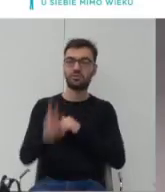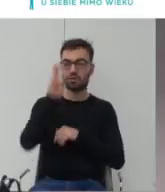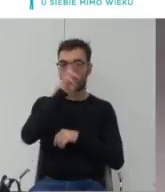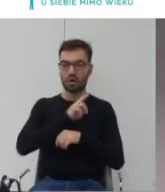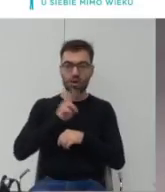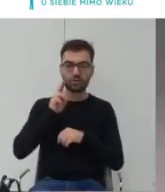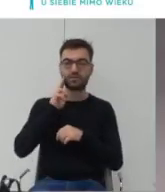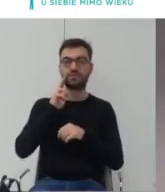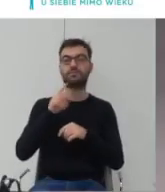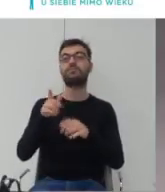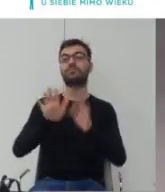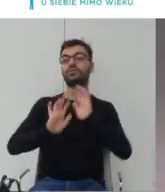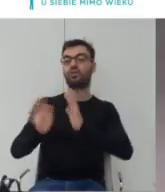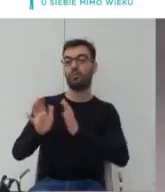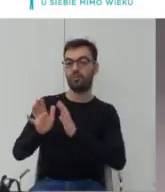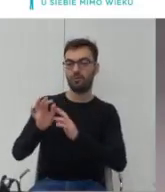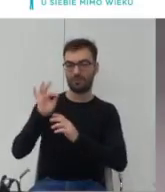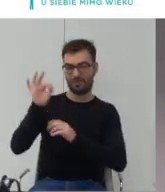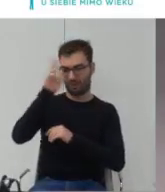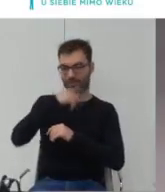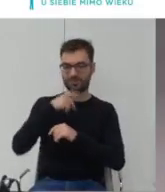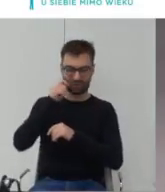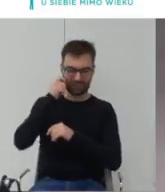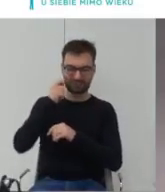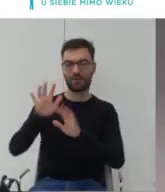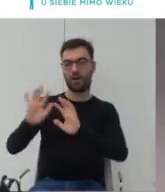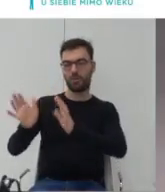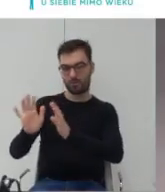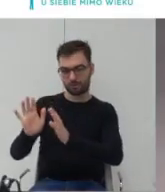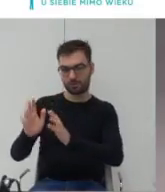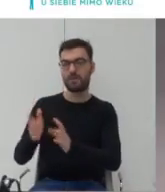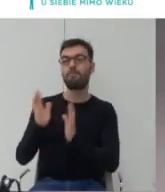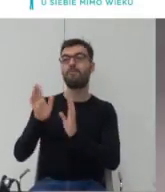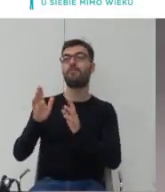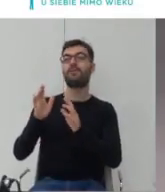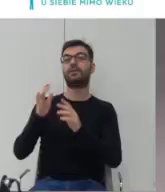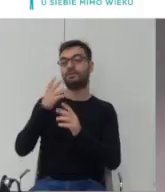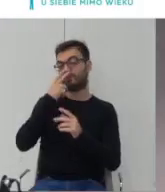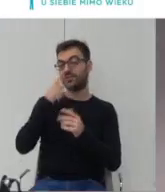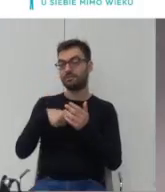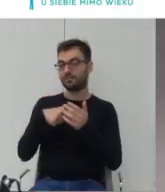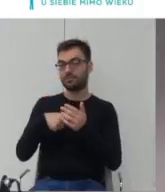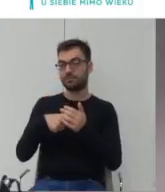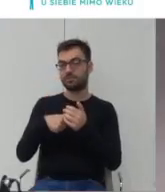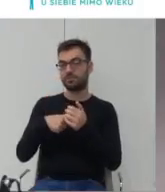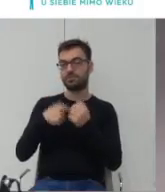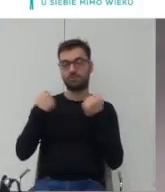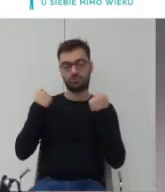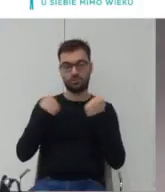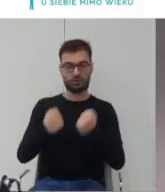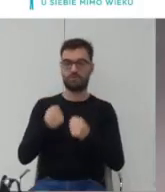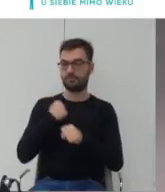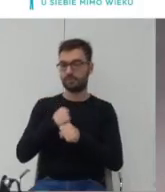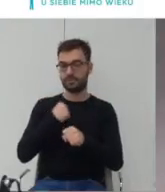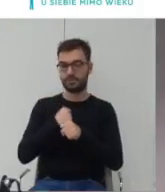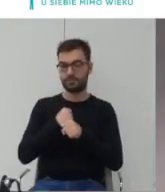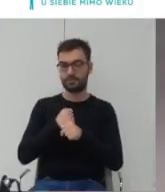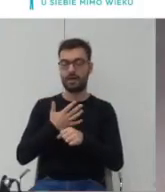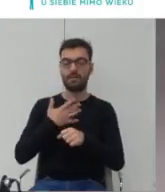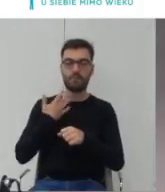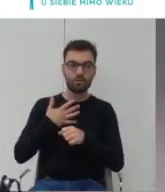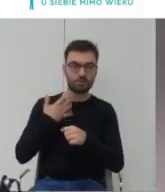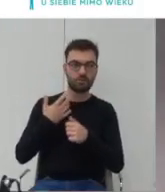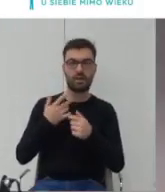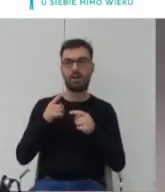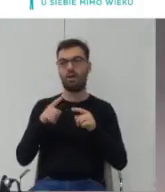nasi rodzice opiekują się swoimi rodzicami, jak duży jest to dla nich wysiłek